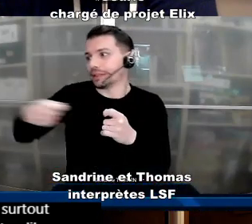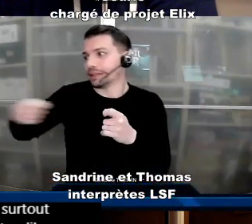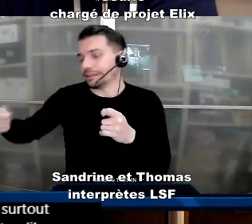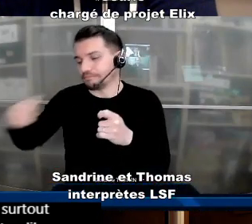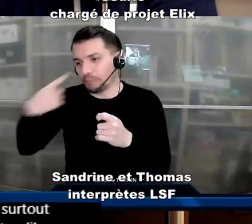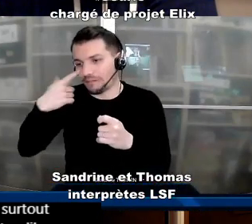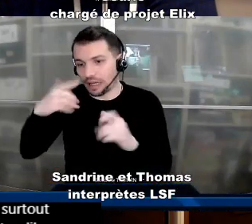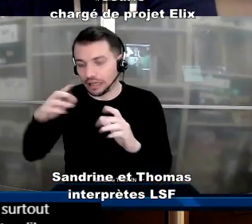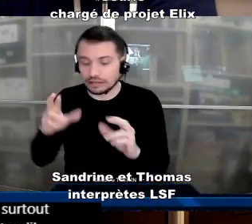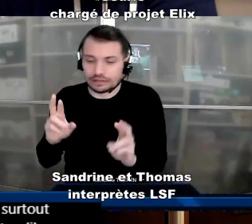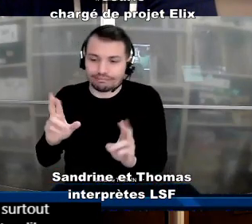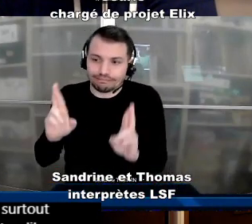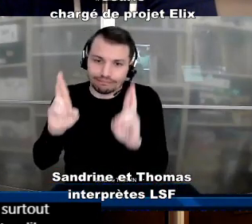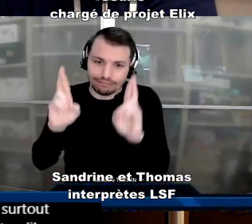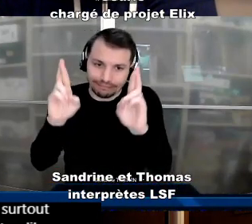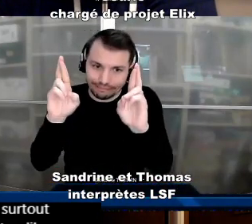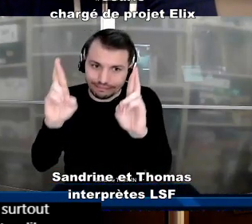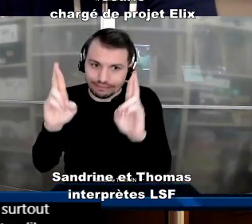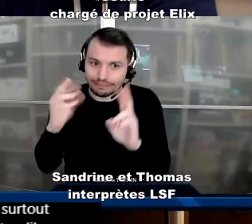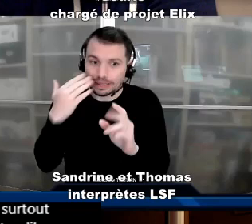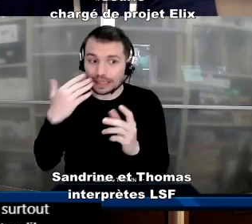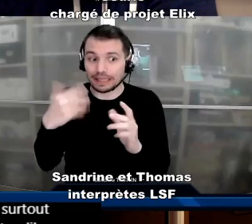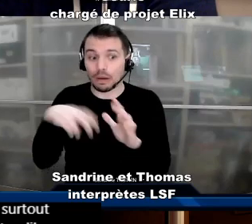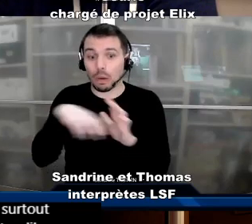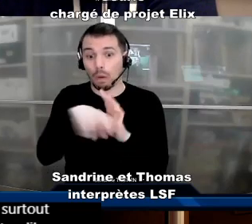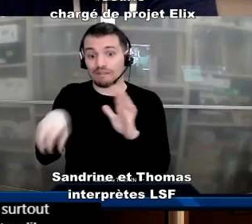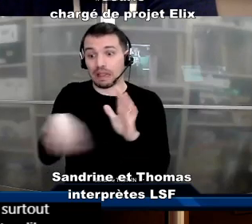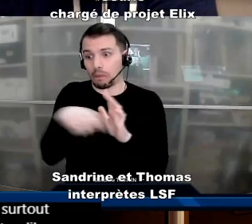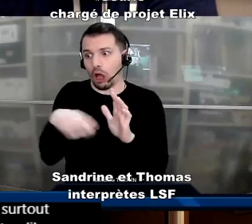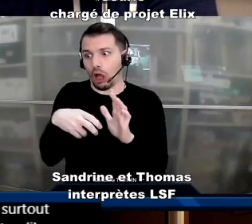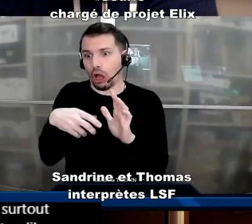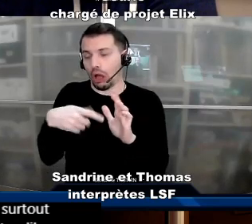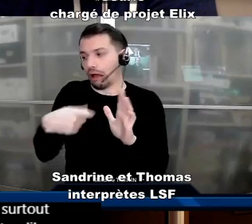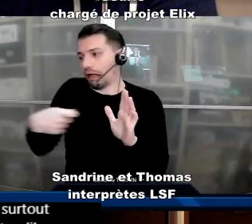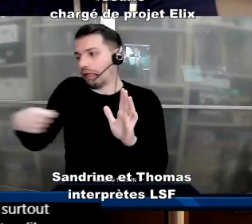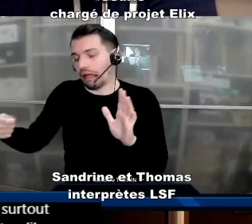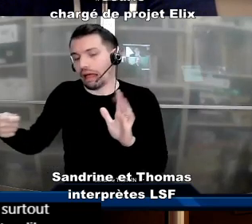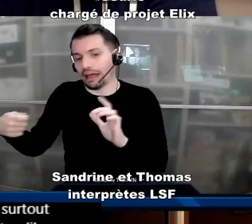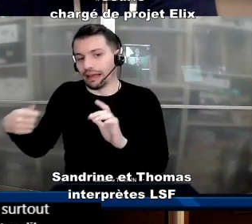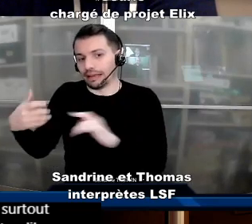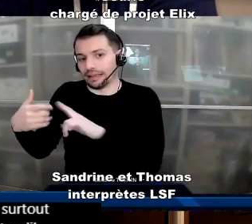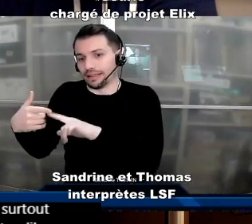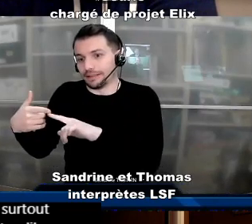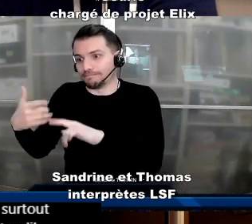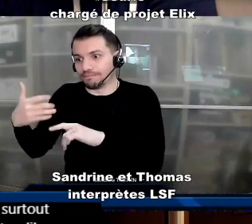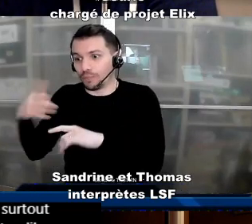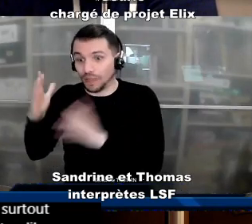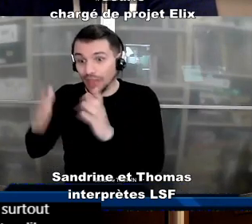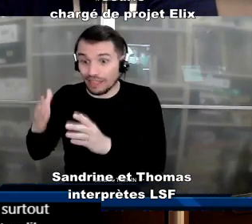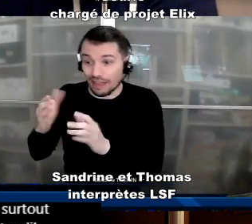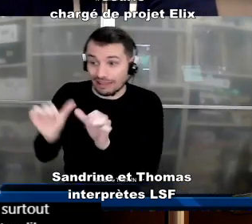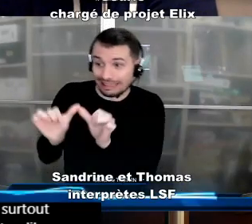je le souhaite à personne, mais si ça se prolonge, comme ça pourra permettre d'avoir encore plus d'outils